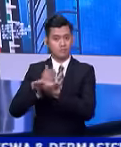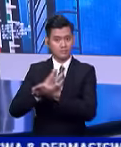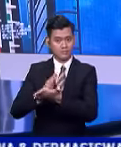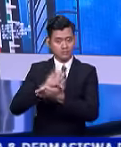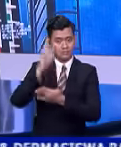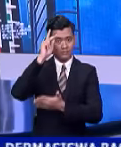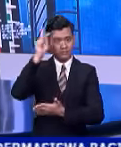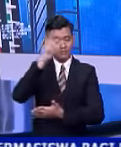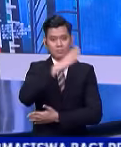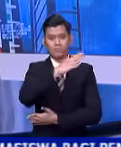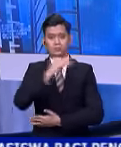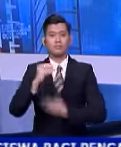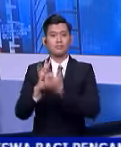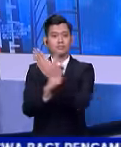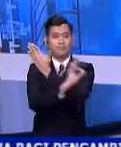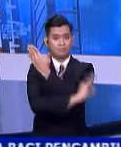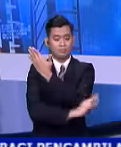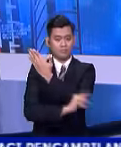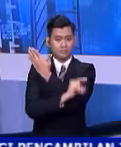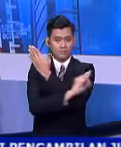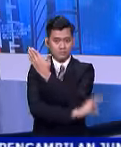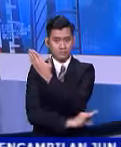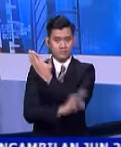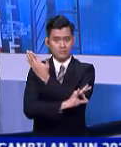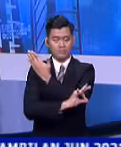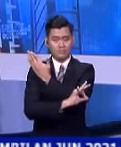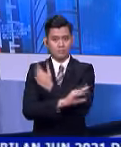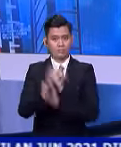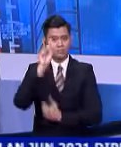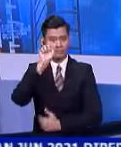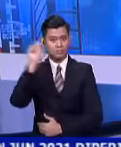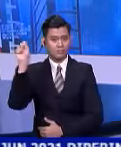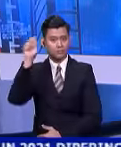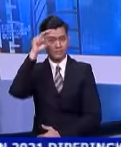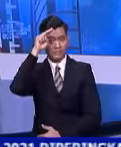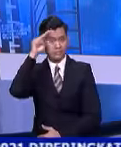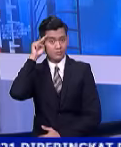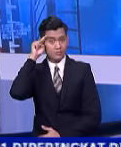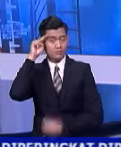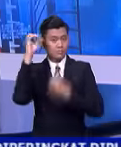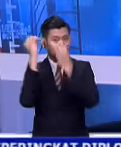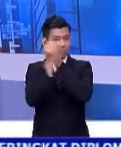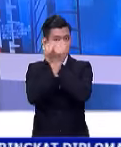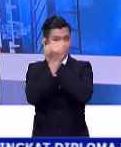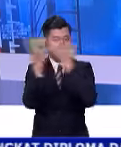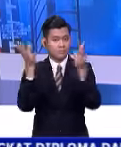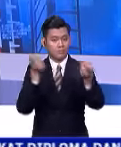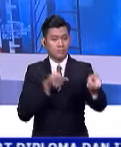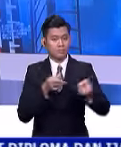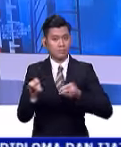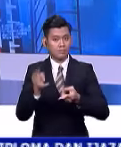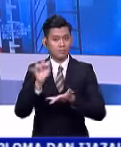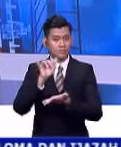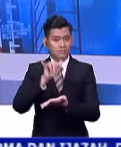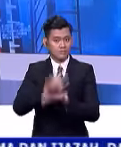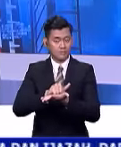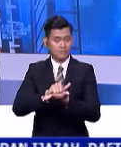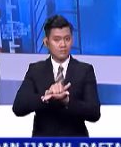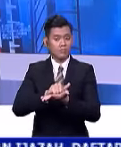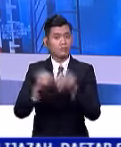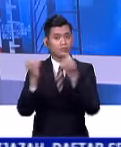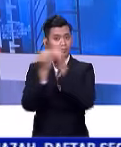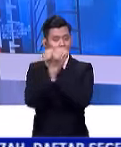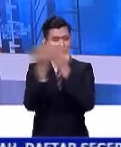Sembilan. Ketua Pengarah Kesihatan Tan Sri Dr. Nur Hisham Abdullah ketika menyatakan komitmen itu memberitahu pihaknya menerima